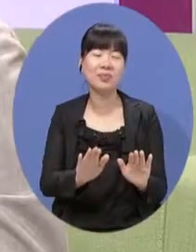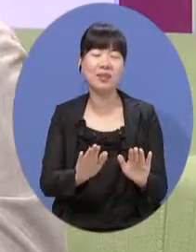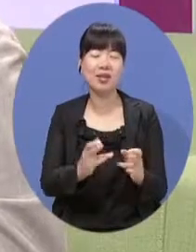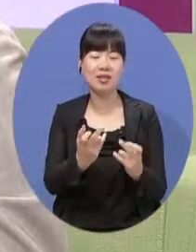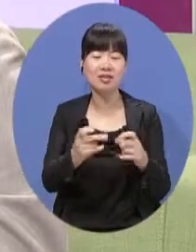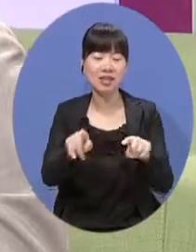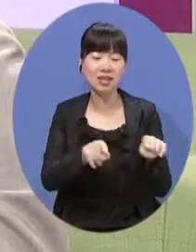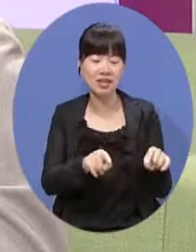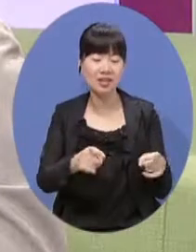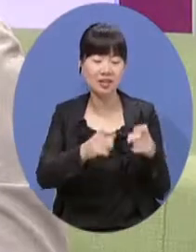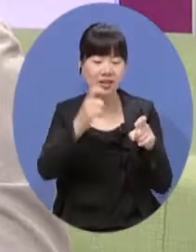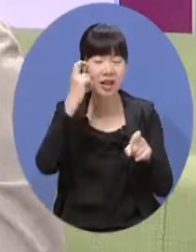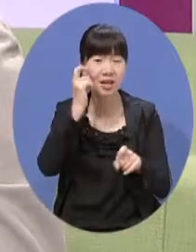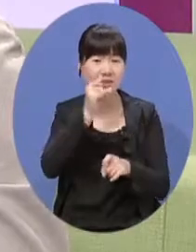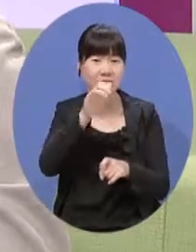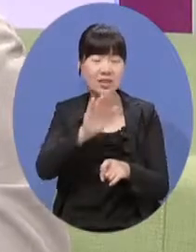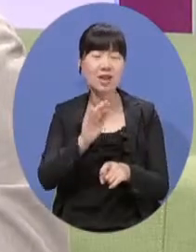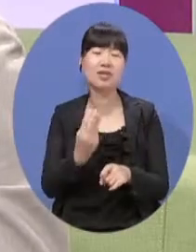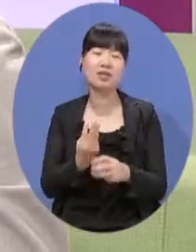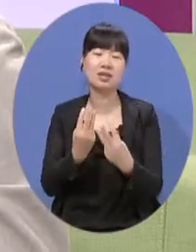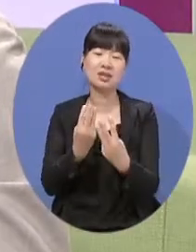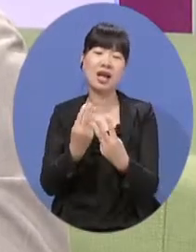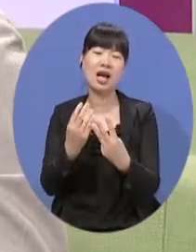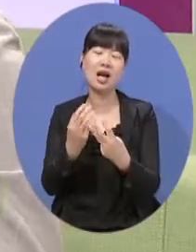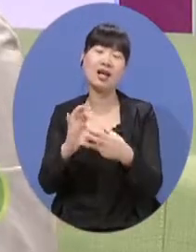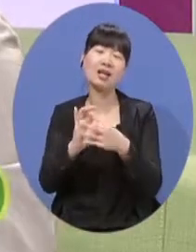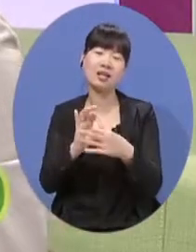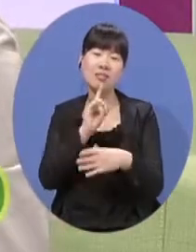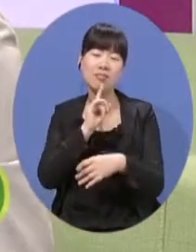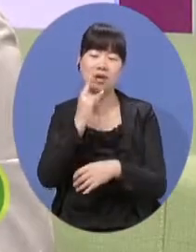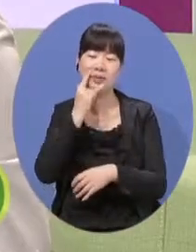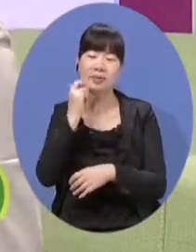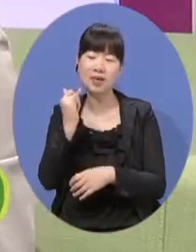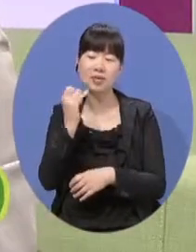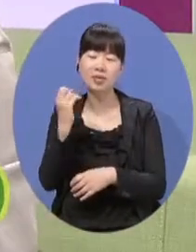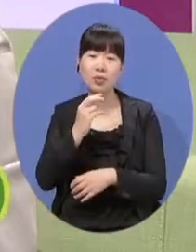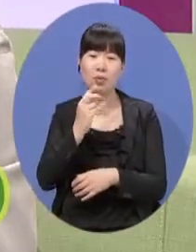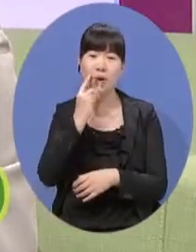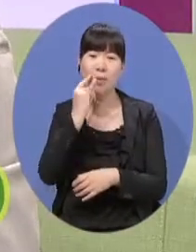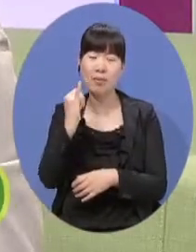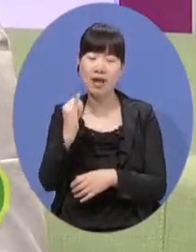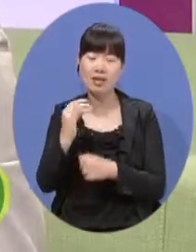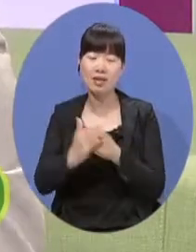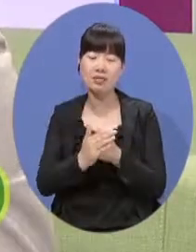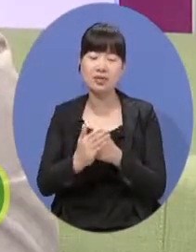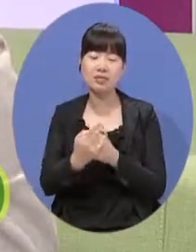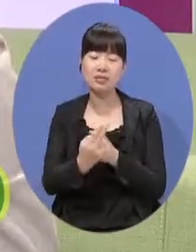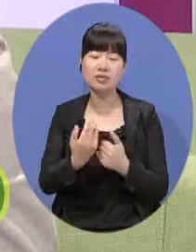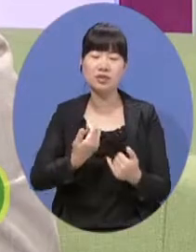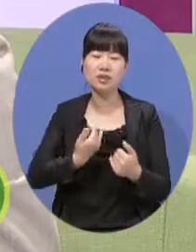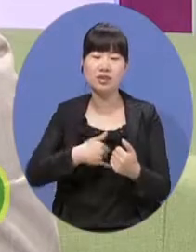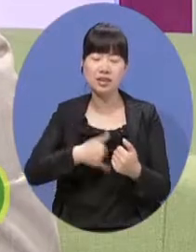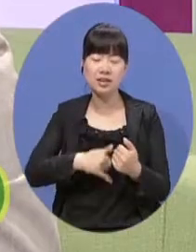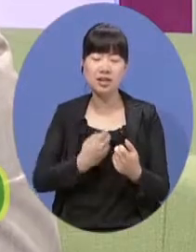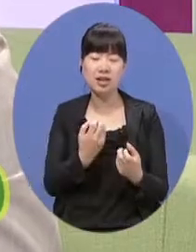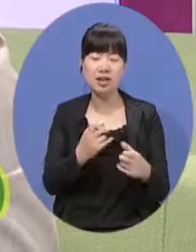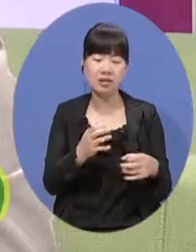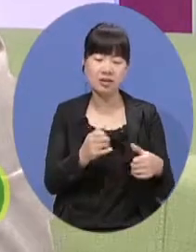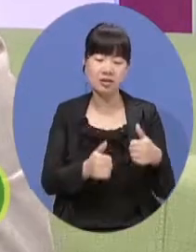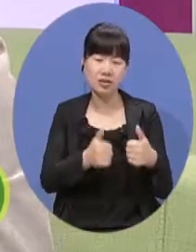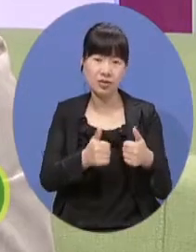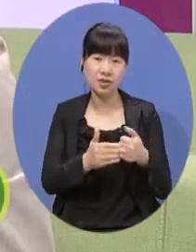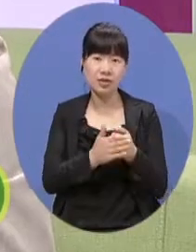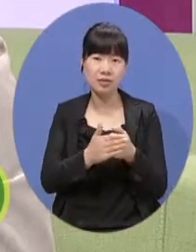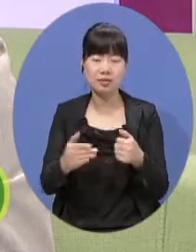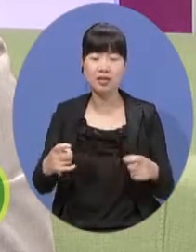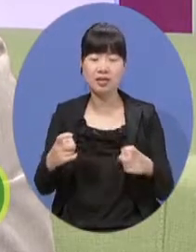생각하는데 잘 보면 이게 삼각관계입니다. 아. 엄마 또는 아빠, 엄마를 두고 두 아이가 경쟁하는 관계에서